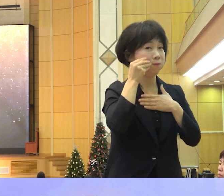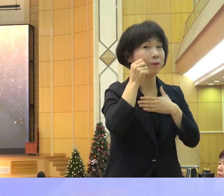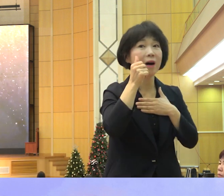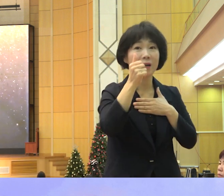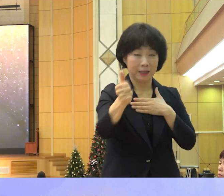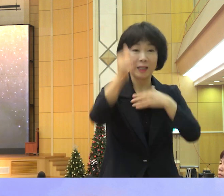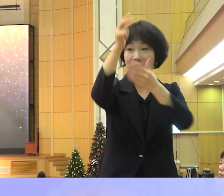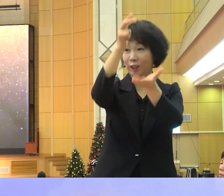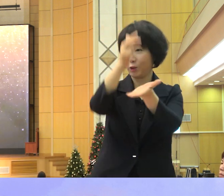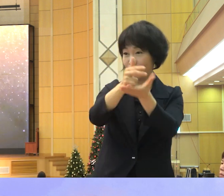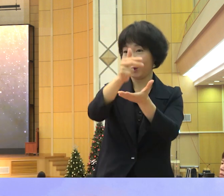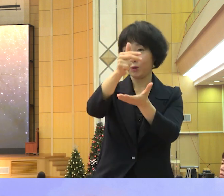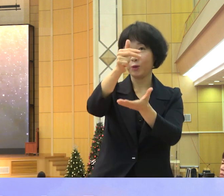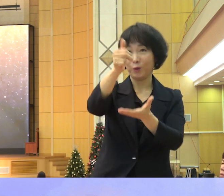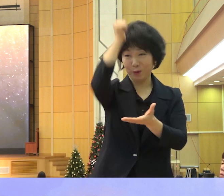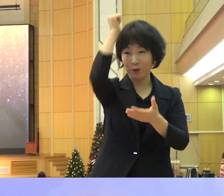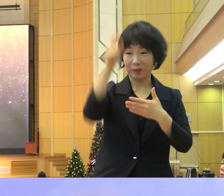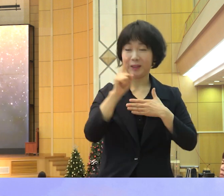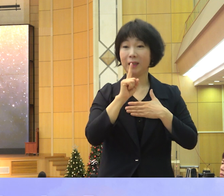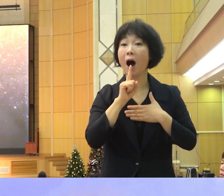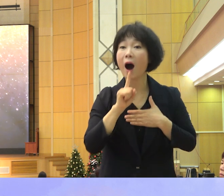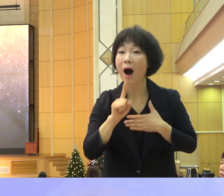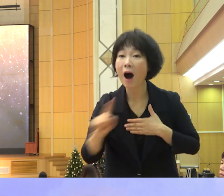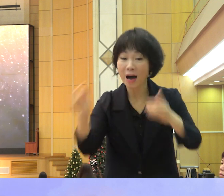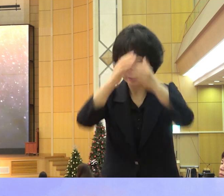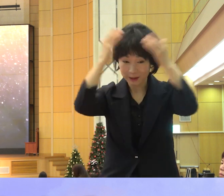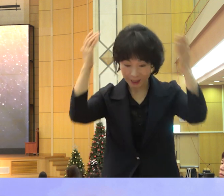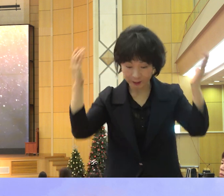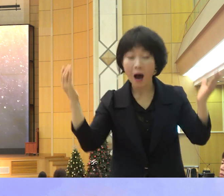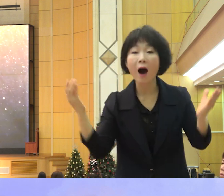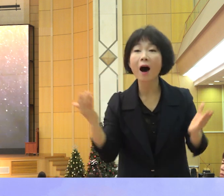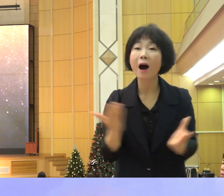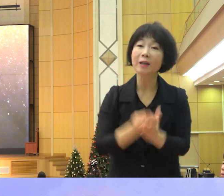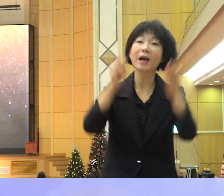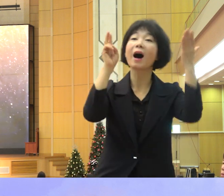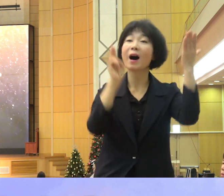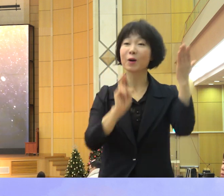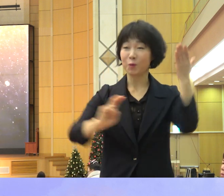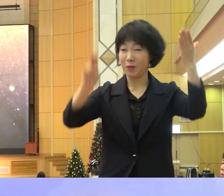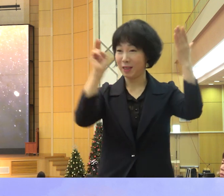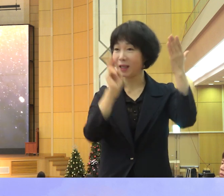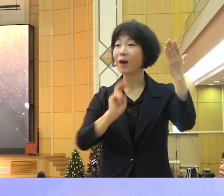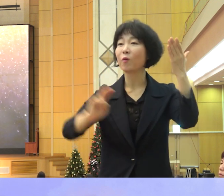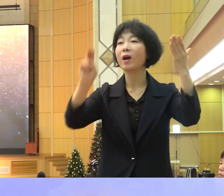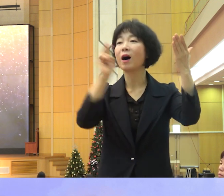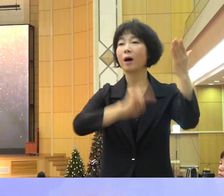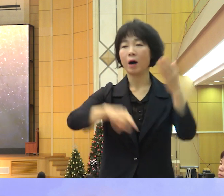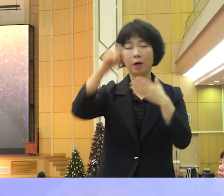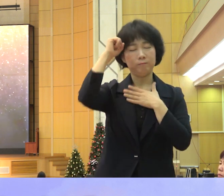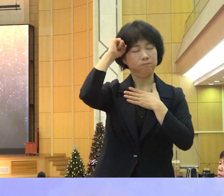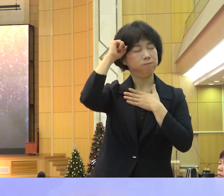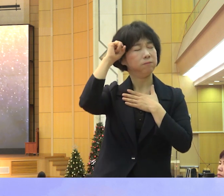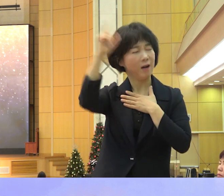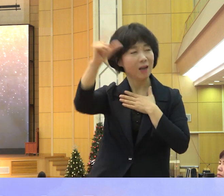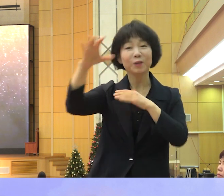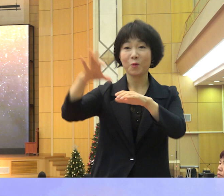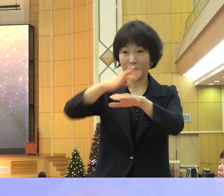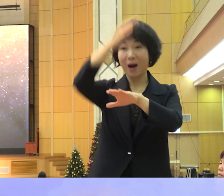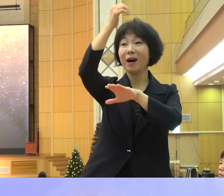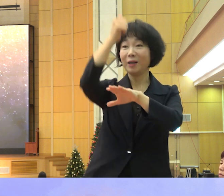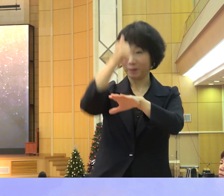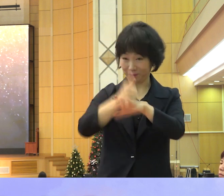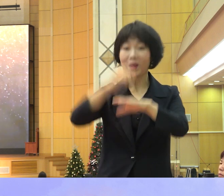전쟁에 능하신 주시라. 다 찬양 위대하신 왕.